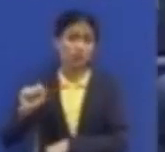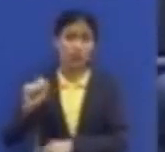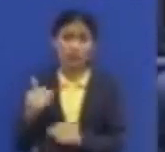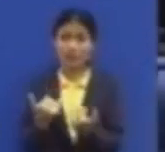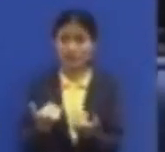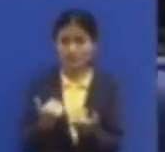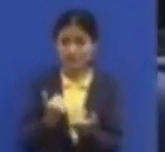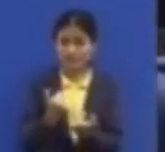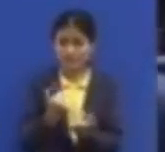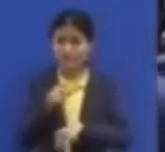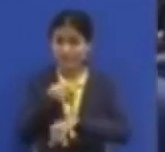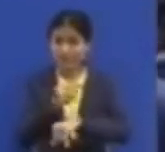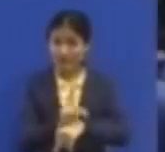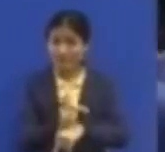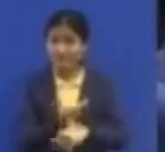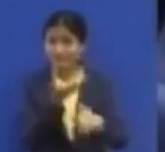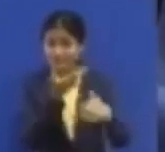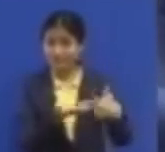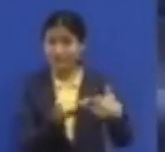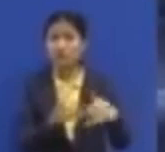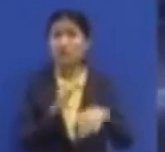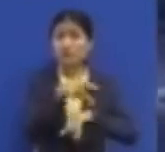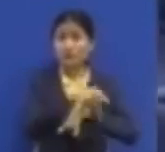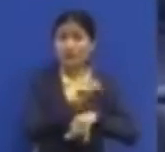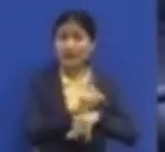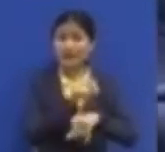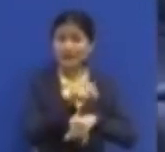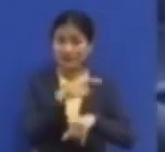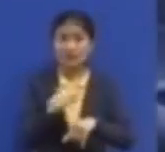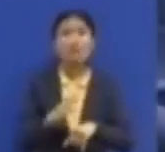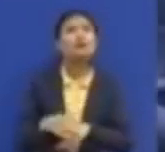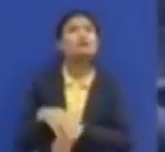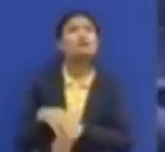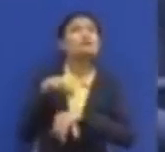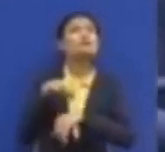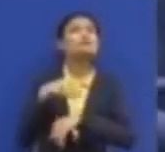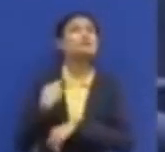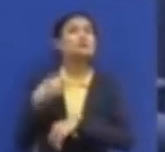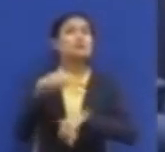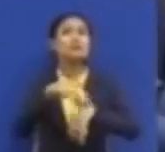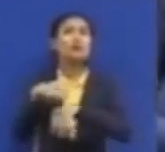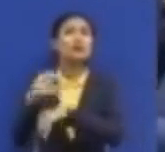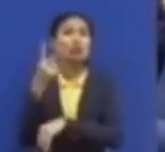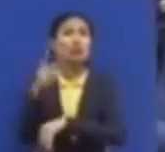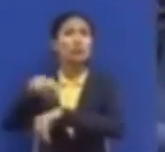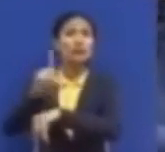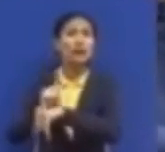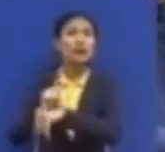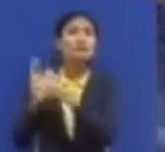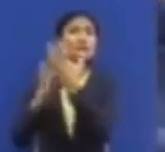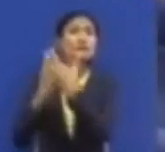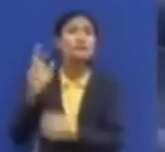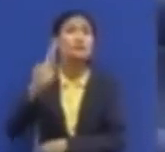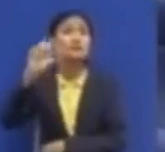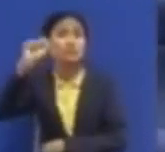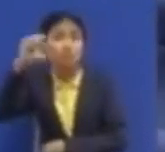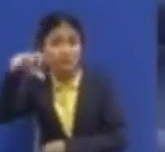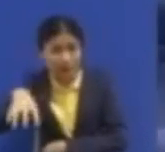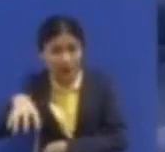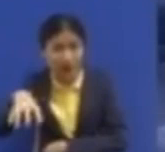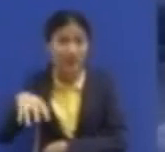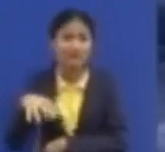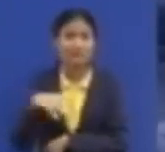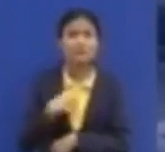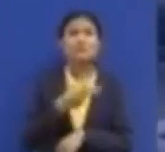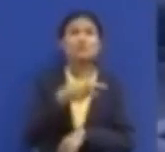แหน่งนี้จะควบรวมตำแหน่งประธานรัฐสภาไปโดยตำแหน่งนะครับแล้วก็อีก2ตำแหน่งก็คือรองประธานสภาผู้แทนราษฎร